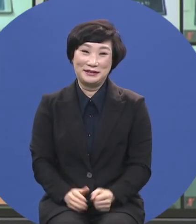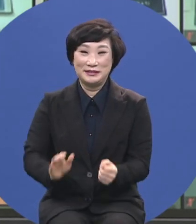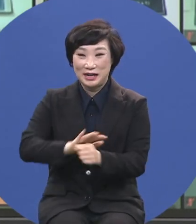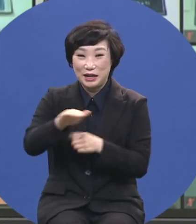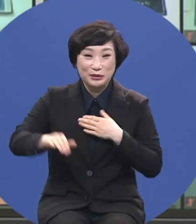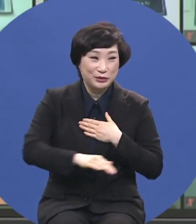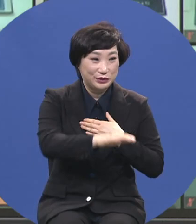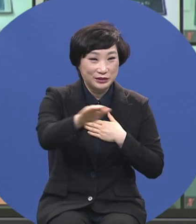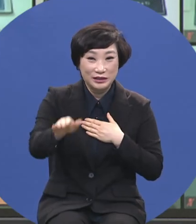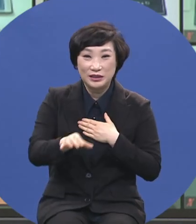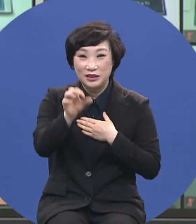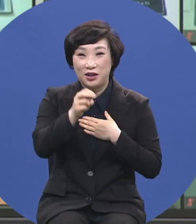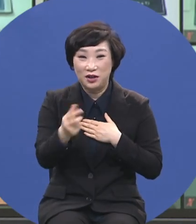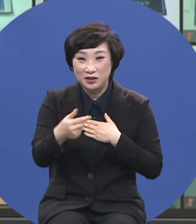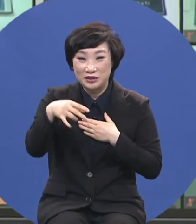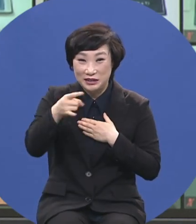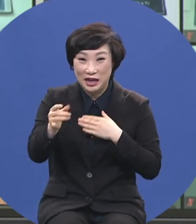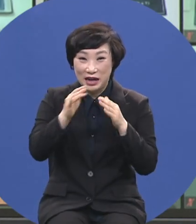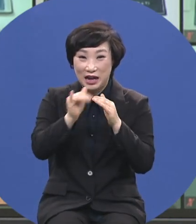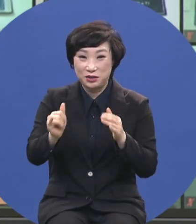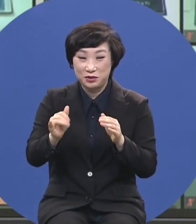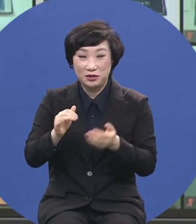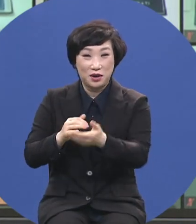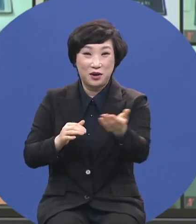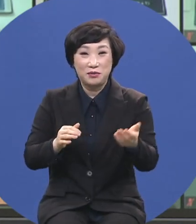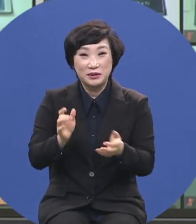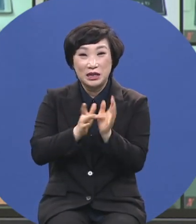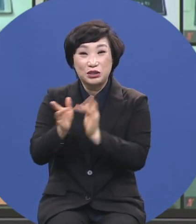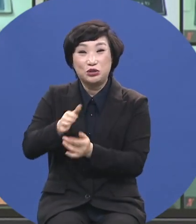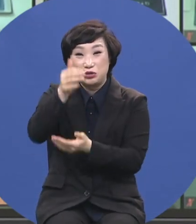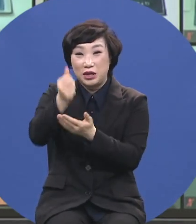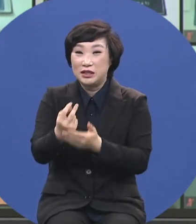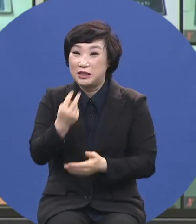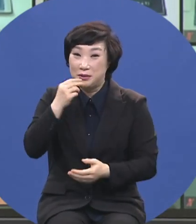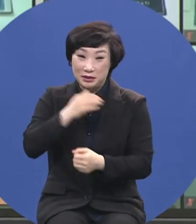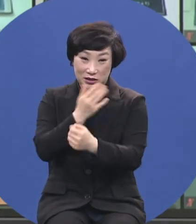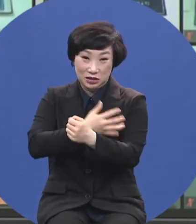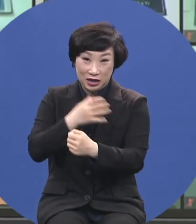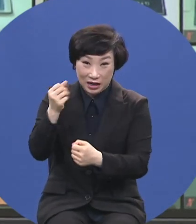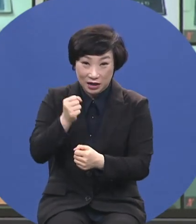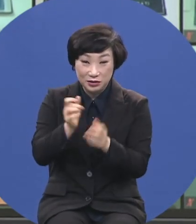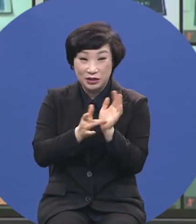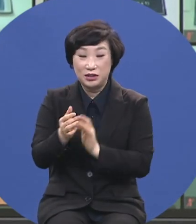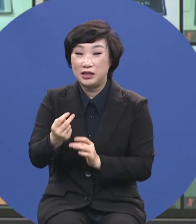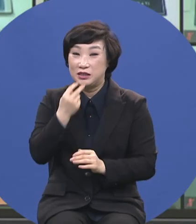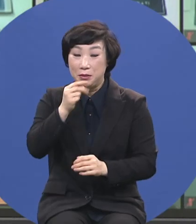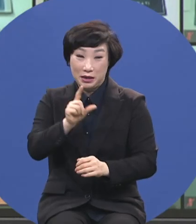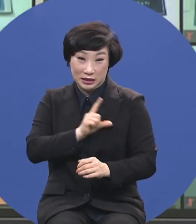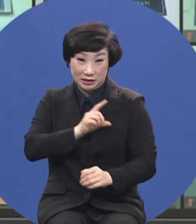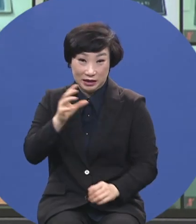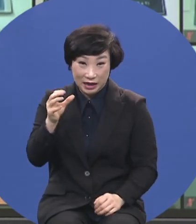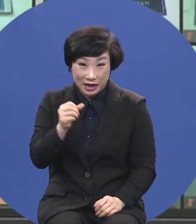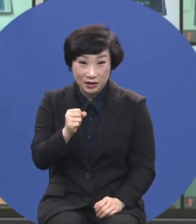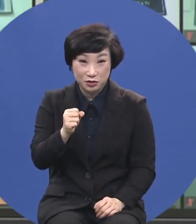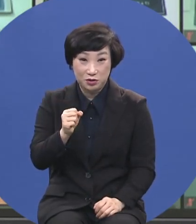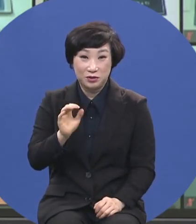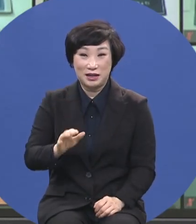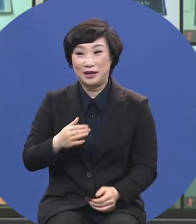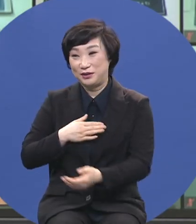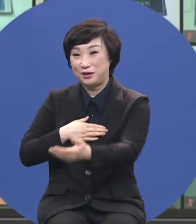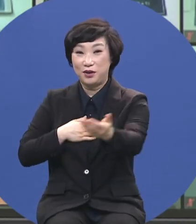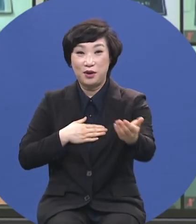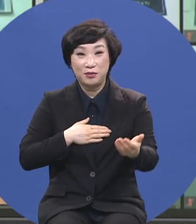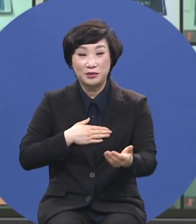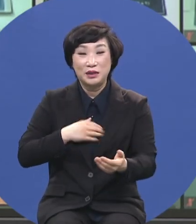사랑하는 연세가족이요, 예수 그리스도의 생명의 능력으로, 예수 그리스도의 생명의 이름으로